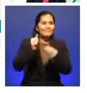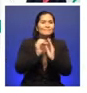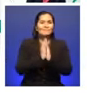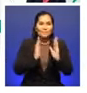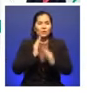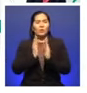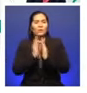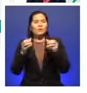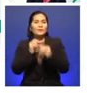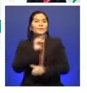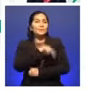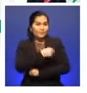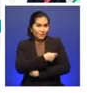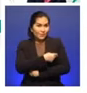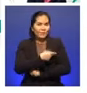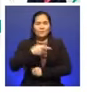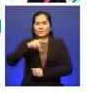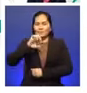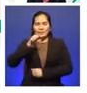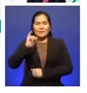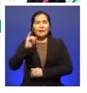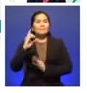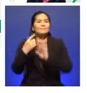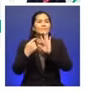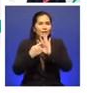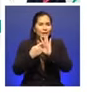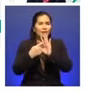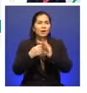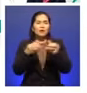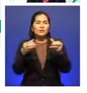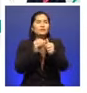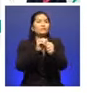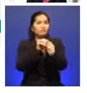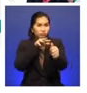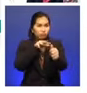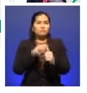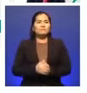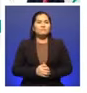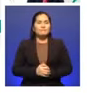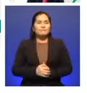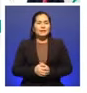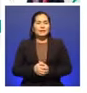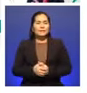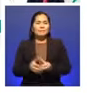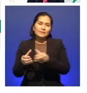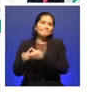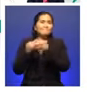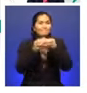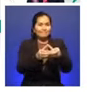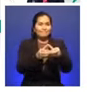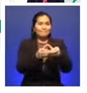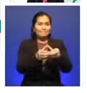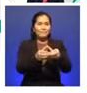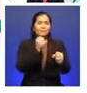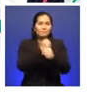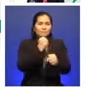คุณคุณหมออาจารย์หมอปิยดาประสสมนะคะที่ท่านเป็นผู้นำทีมภาคงานทีมงานของ